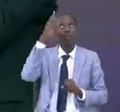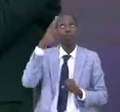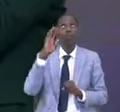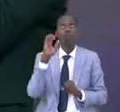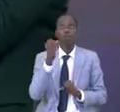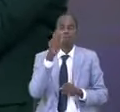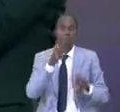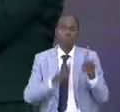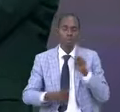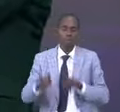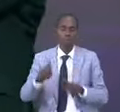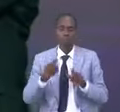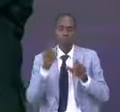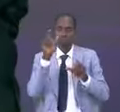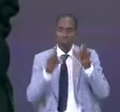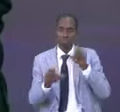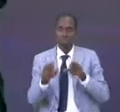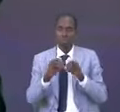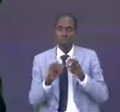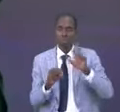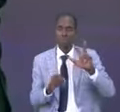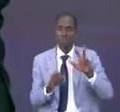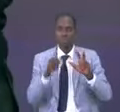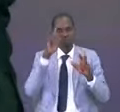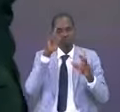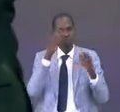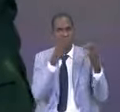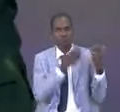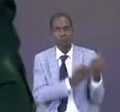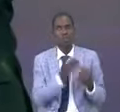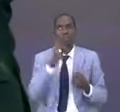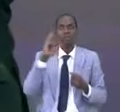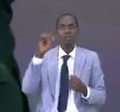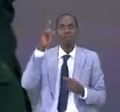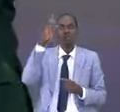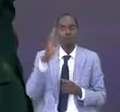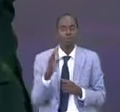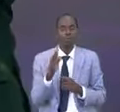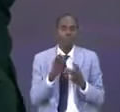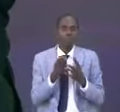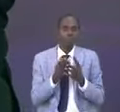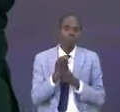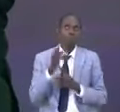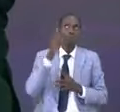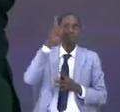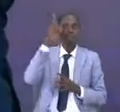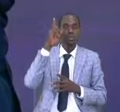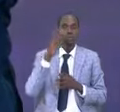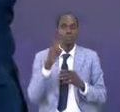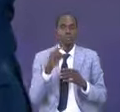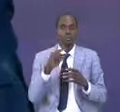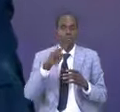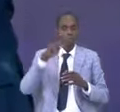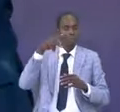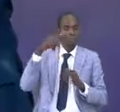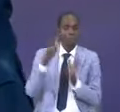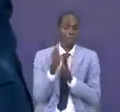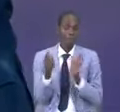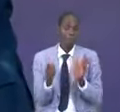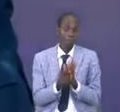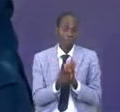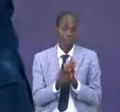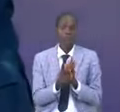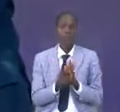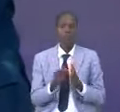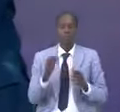à Dieu pour le triomphe par ses promesses pas ces promesses peu importe l'état difficile nous allons triompher au